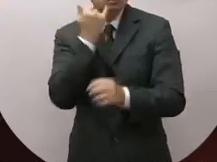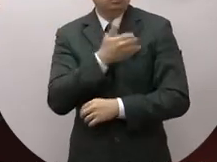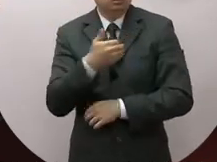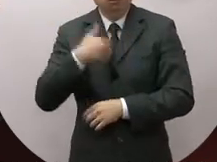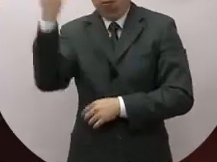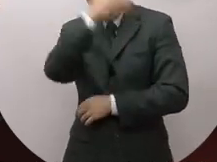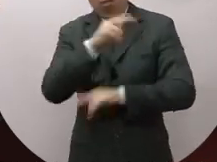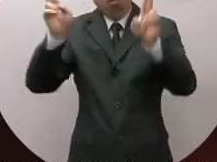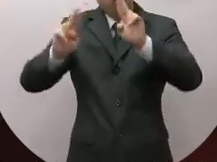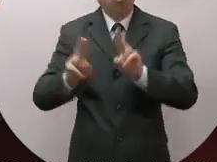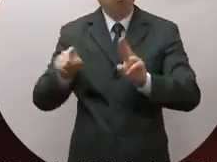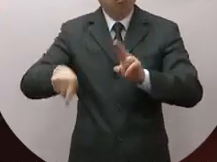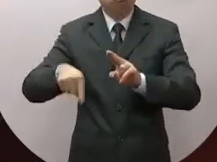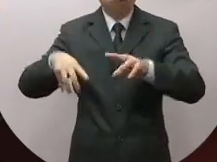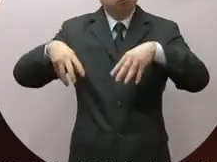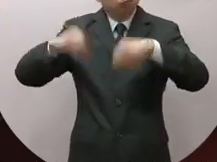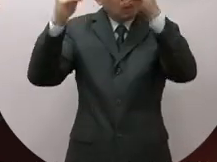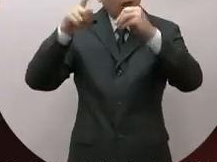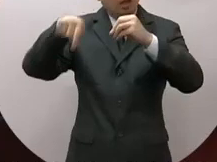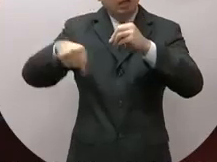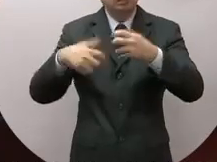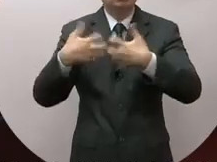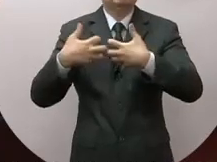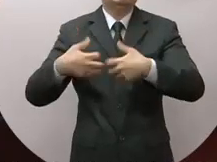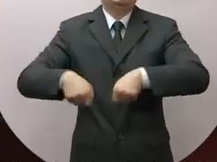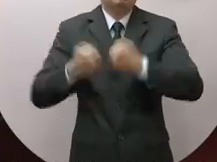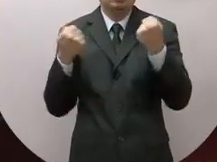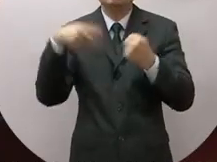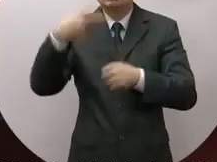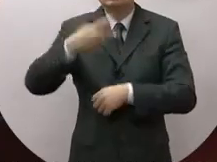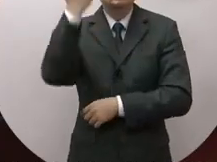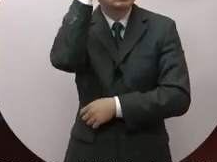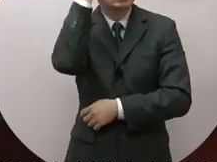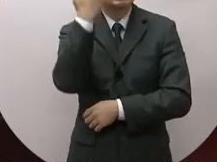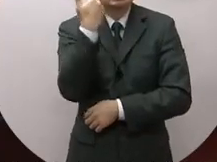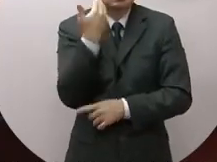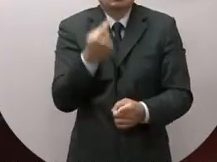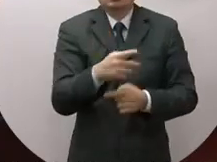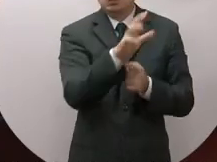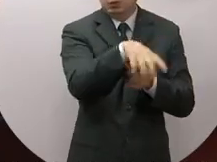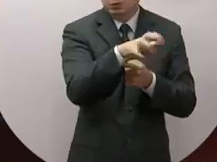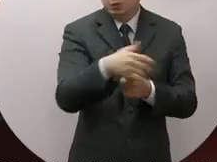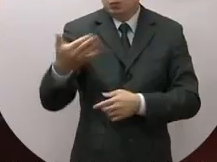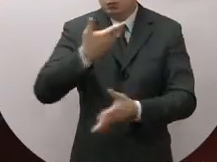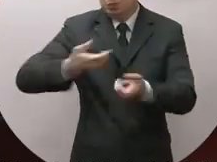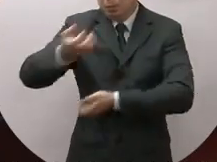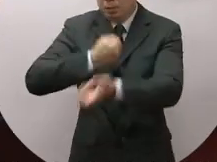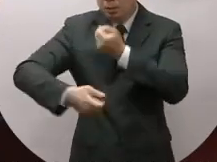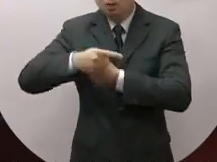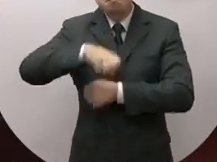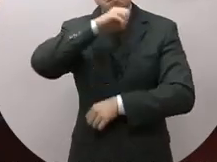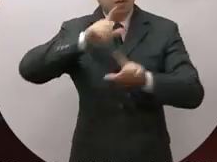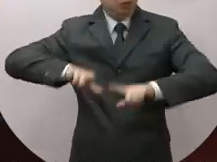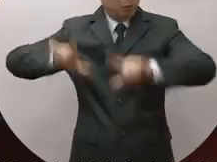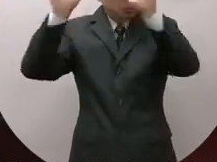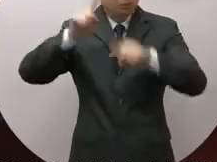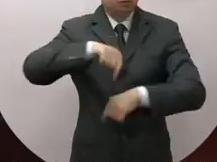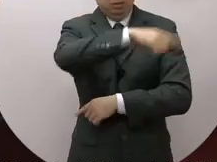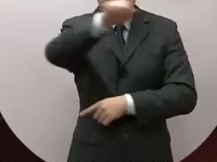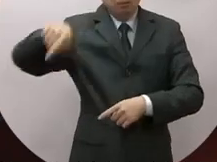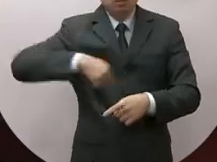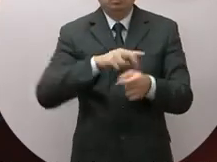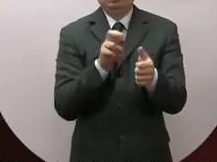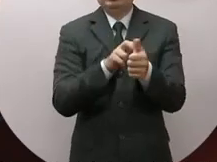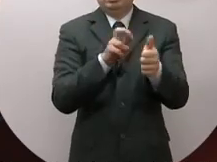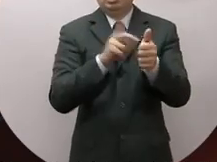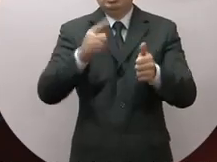谈这些，单单是最辛苦最弱势的农渔民，我们屏东许多的养殖业者，大家看到没，这是亚东冰岛